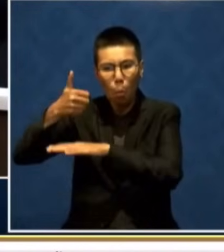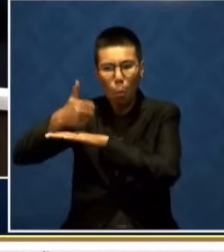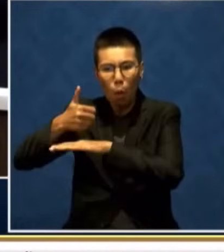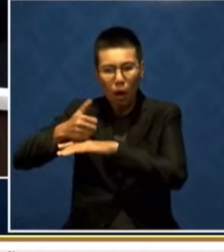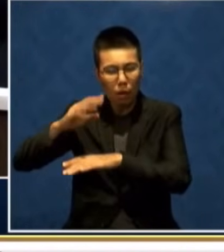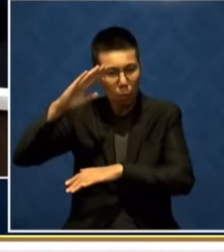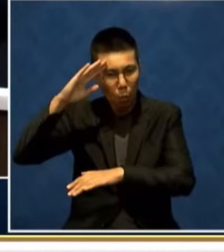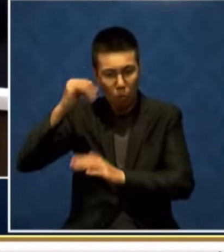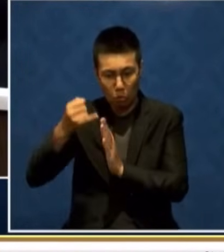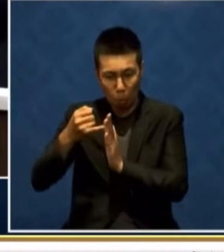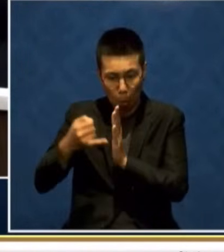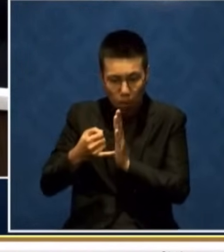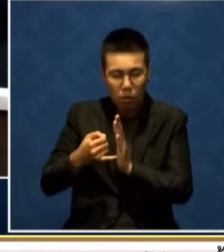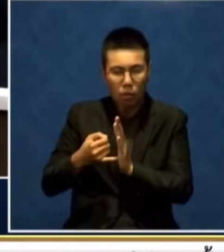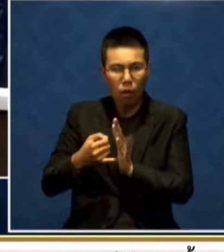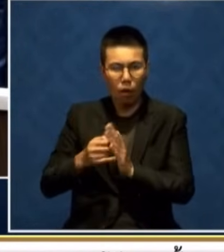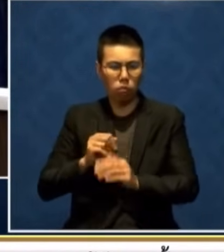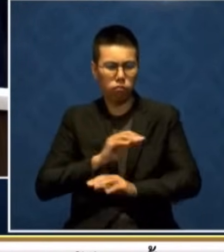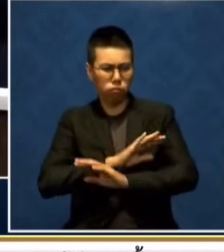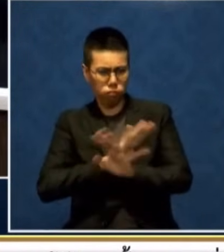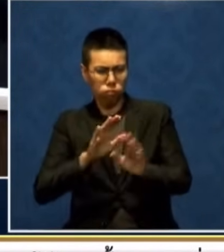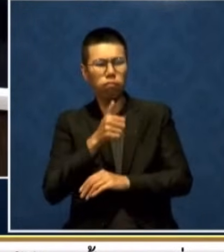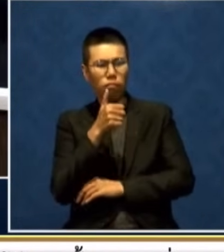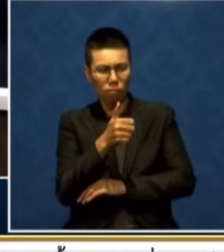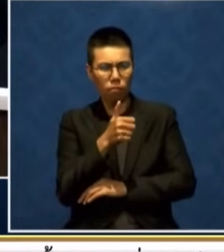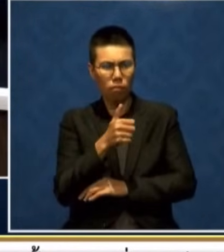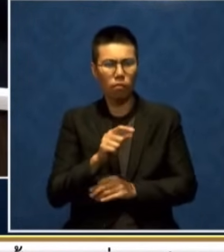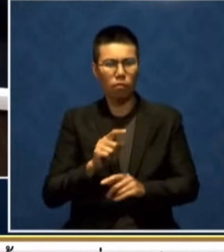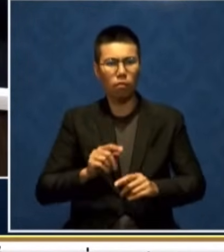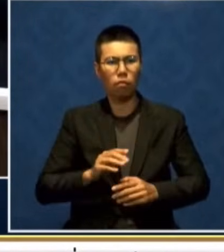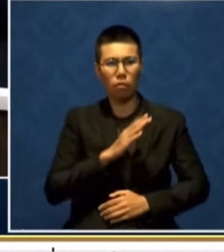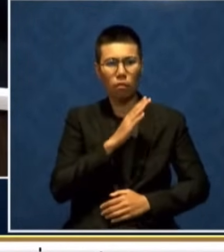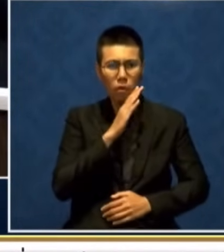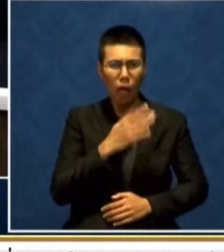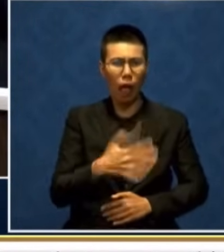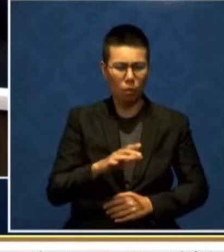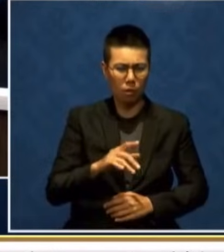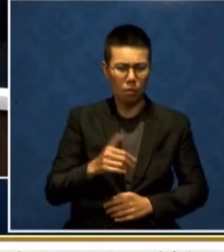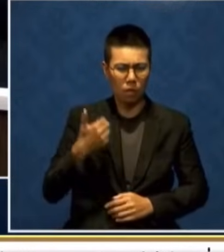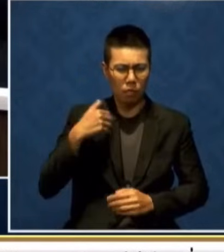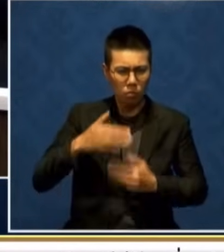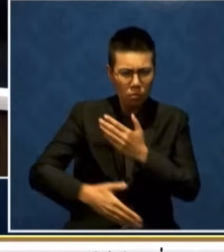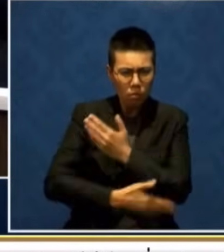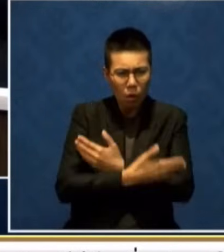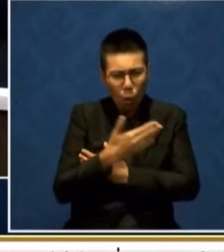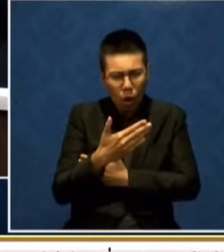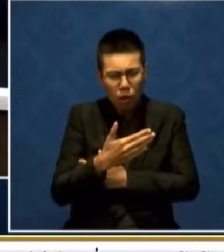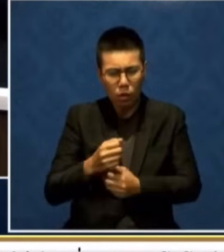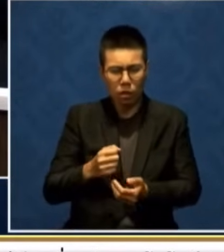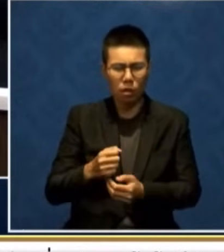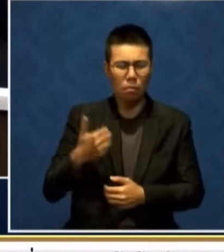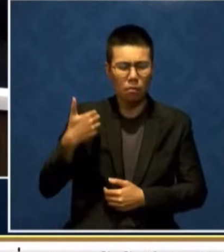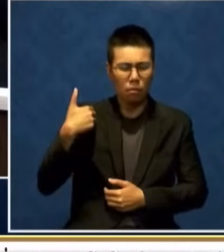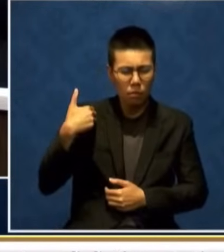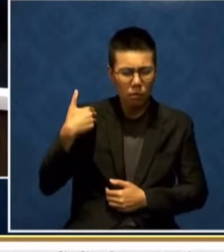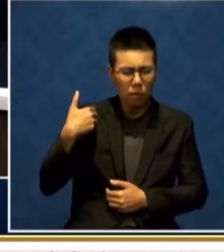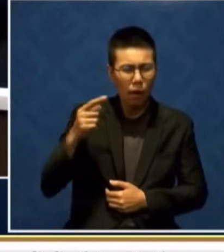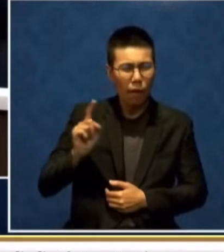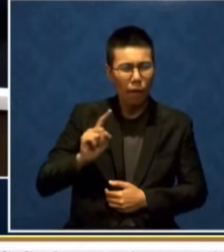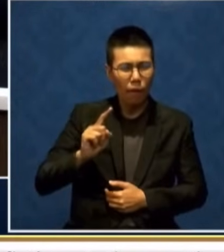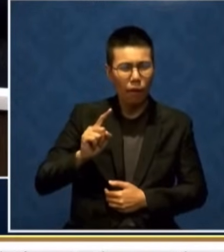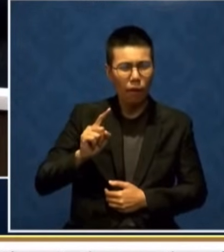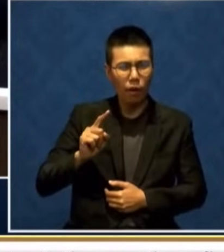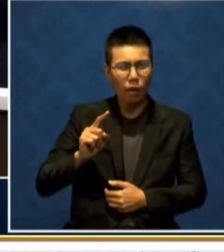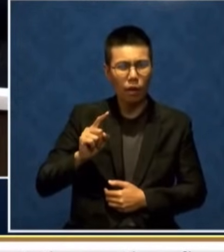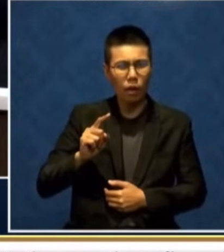ปฏิเสธได้นอกจากนั้นให้เขาได้มีโอกาสได้กำหนดทิศทาง